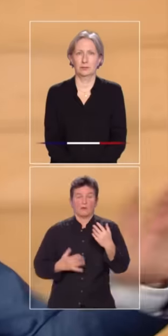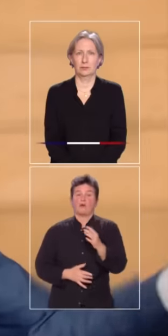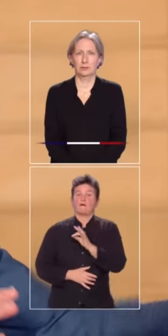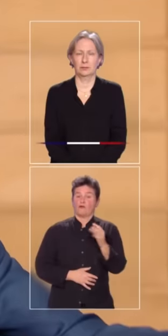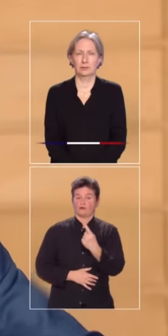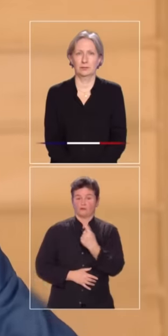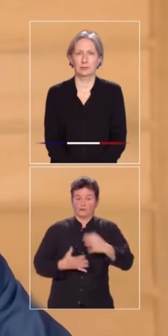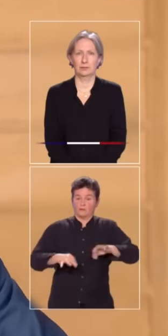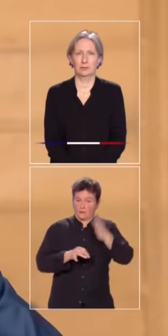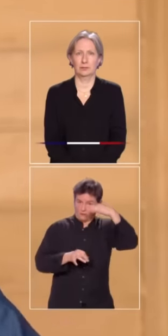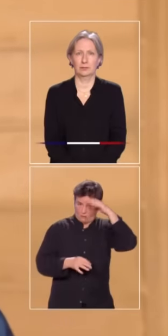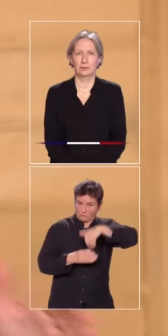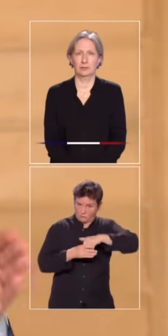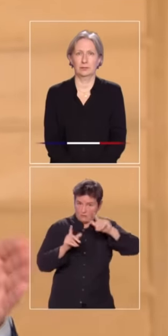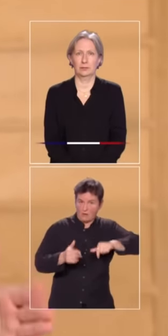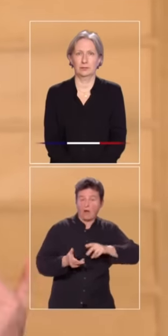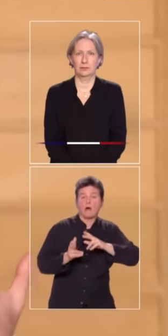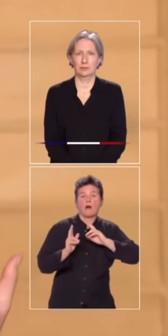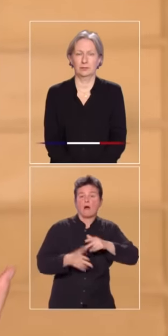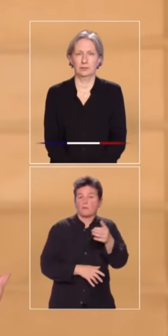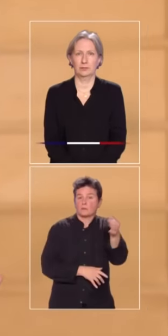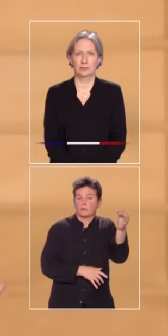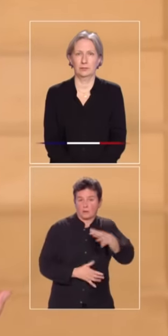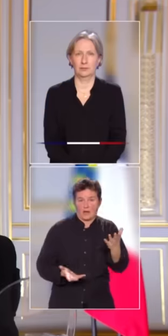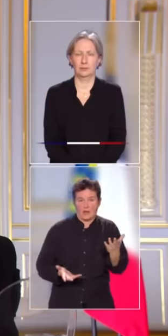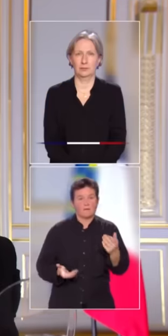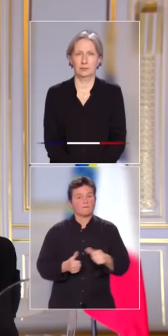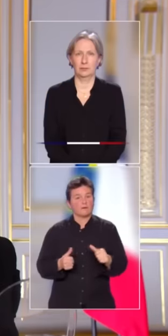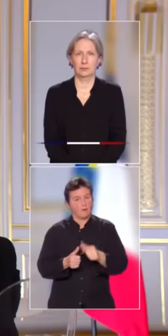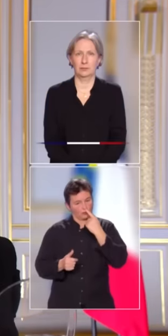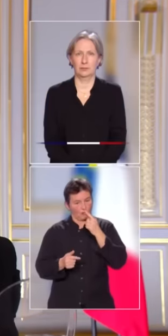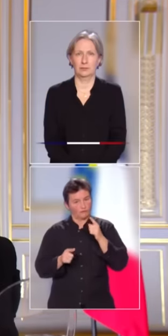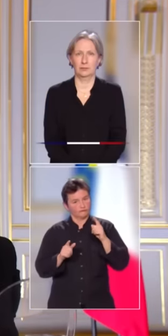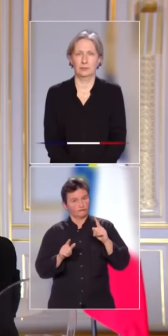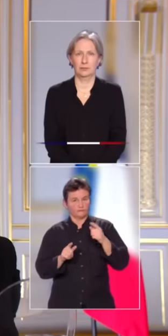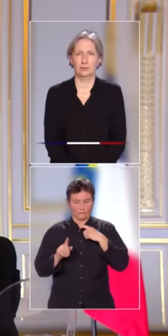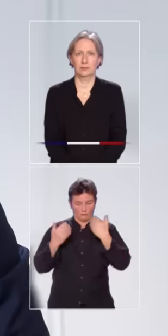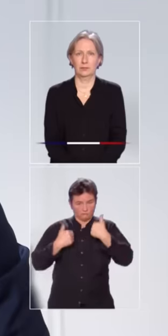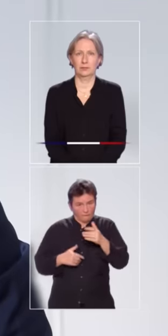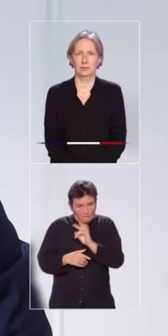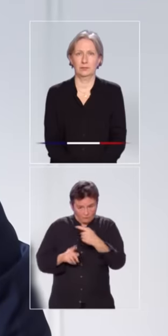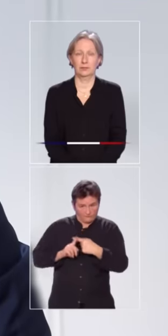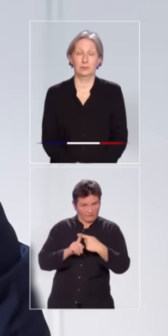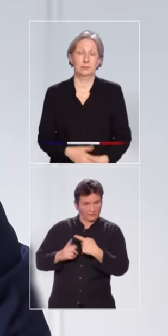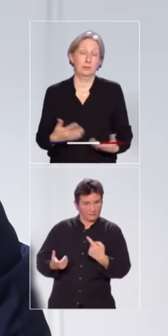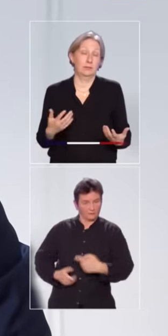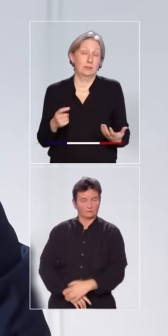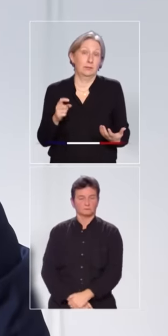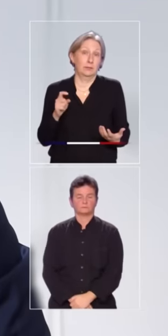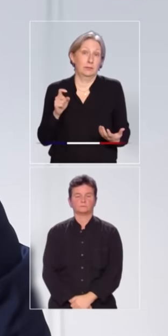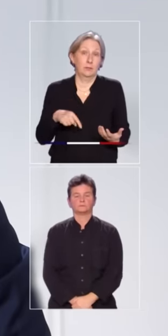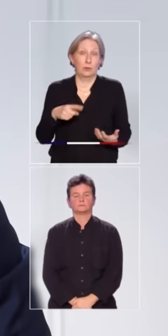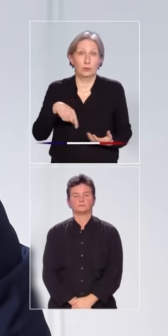européenne à être doté de l'arme nucléaire, est-ce que vous vous sentez, est-ce que nous devons nous sentir particulièrement visés ? Nous devons nous sentir